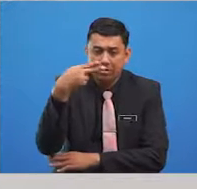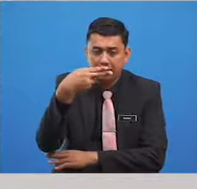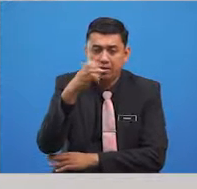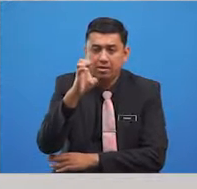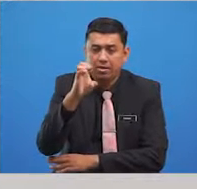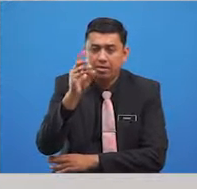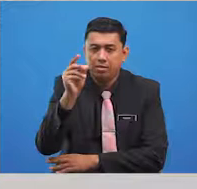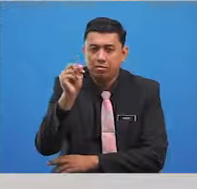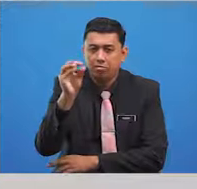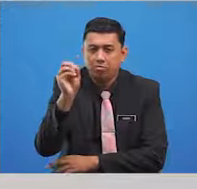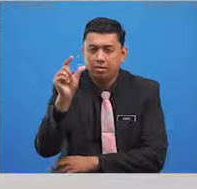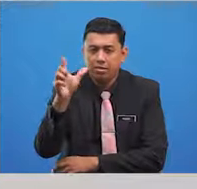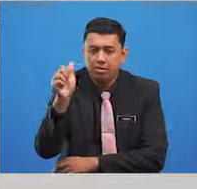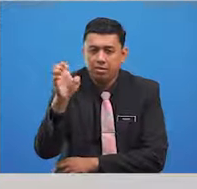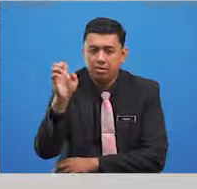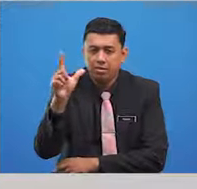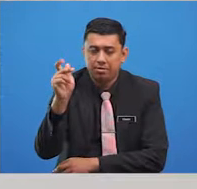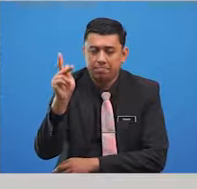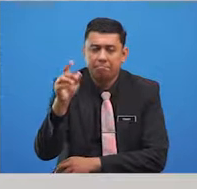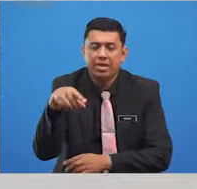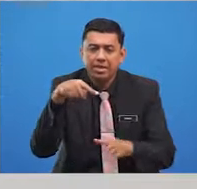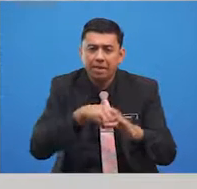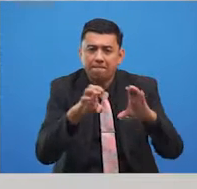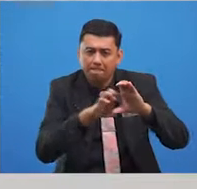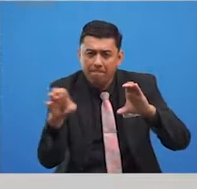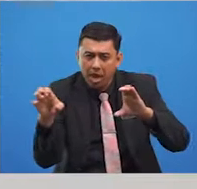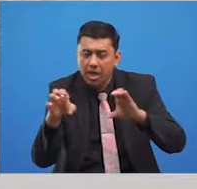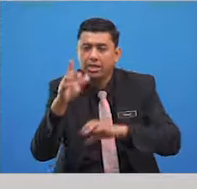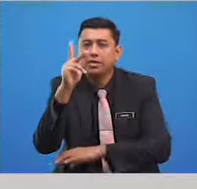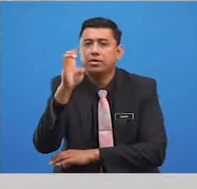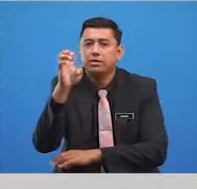hidroelektrik di Empangan Kenyir, Terengganu.